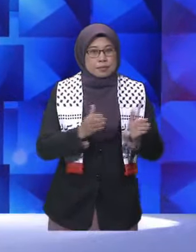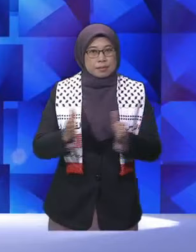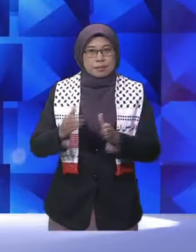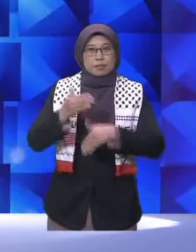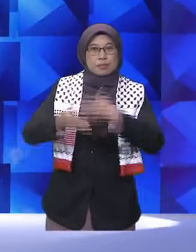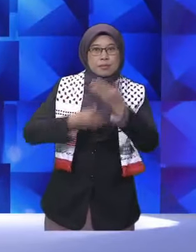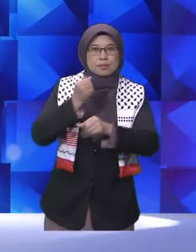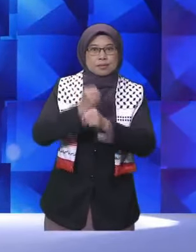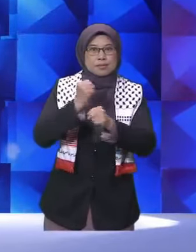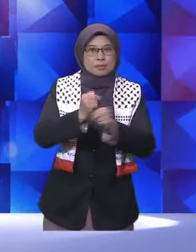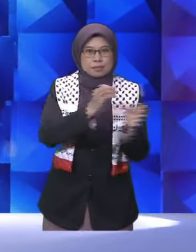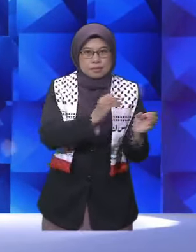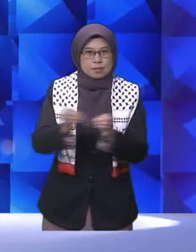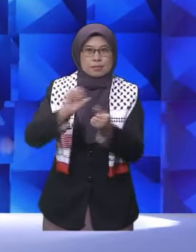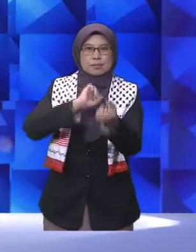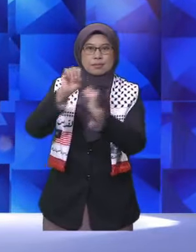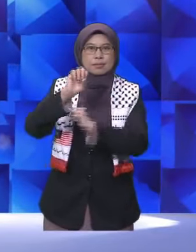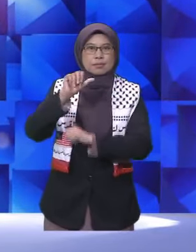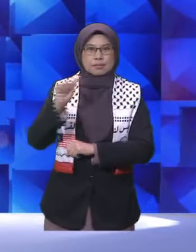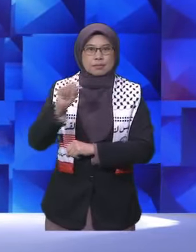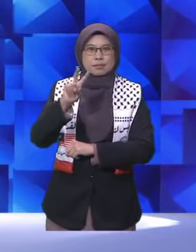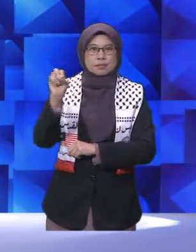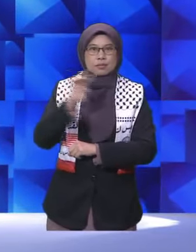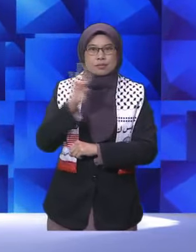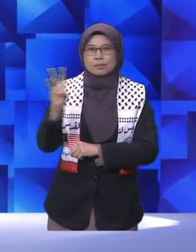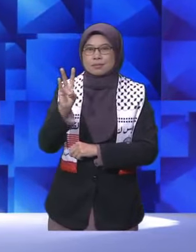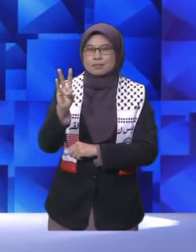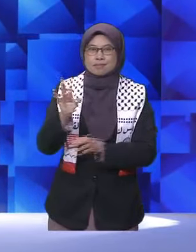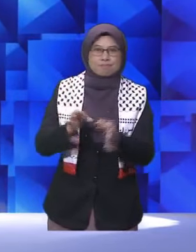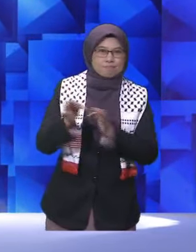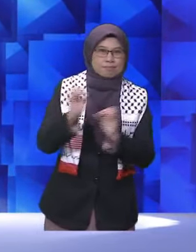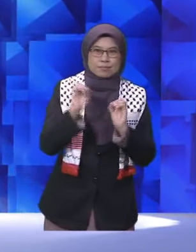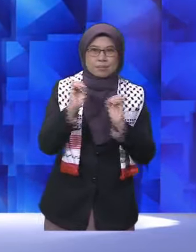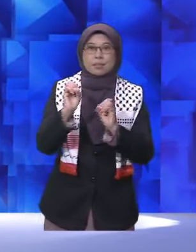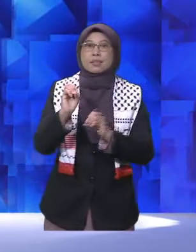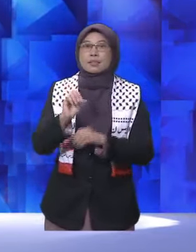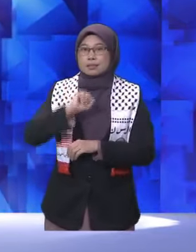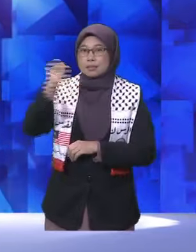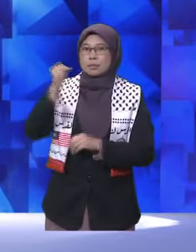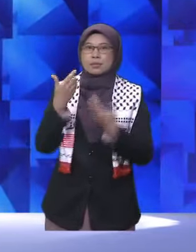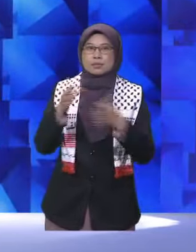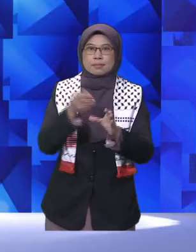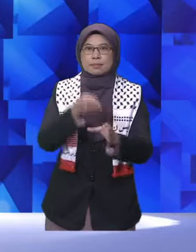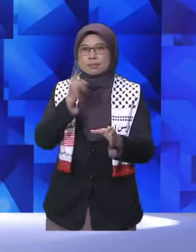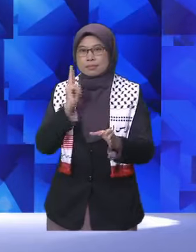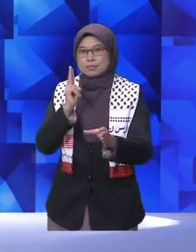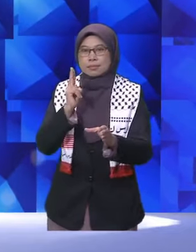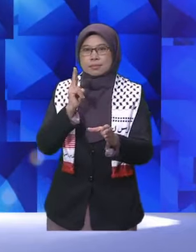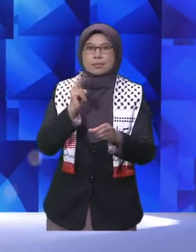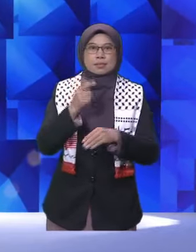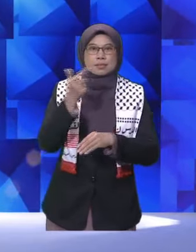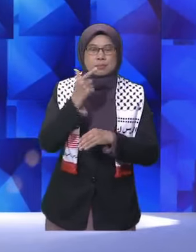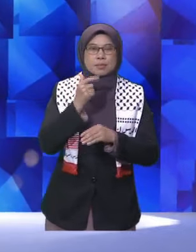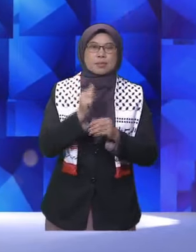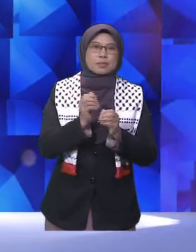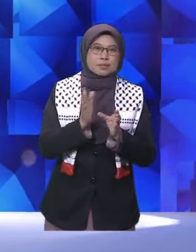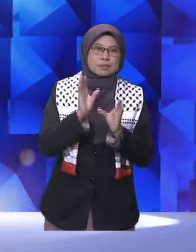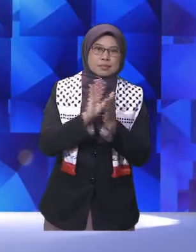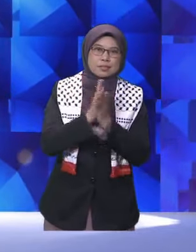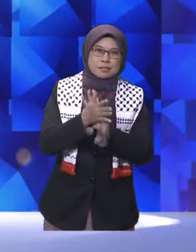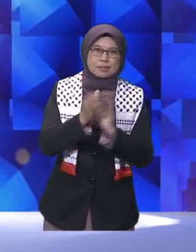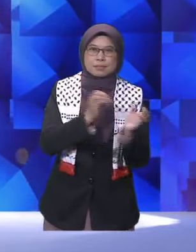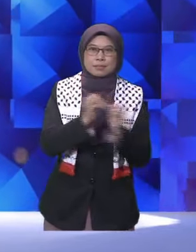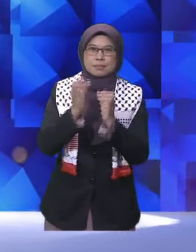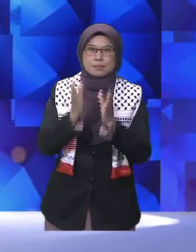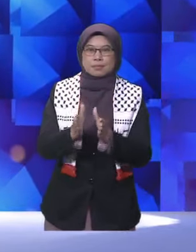gerak kerja bagi penganjuran sukanans 2027 tidak akan terkendala meskipun Sabah telah menarik diri daripada menjadi penganjur Bersama